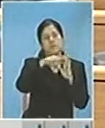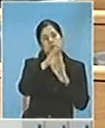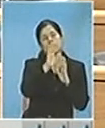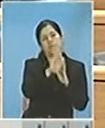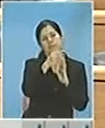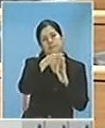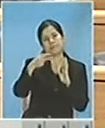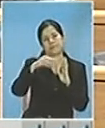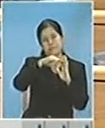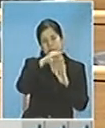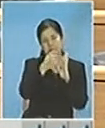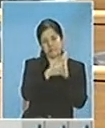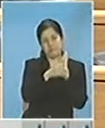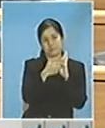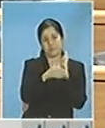ะคะ